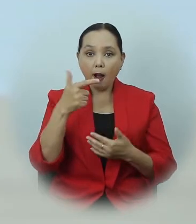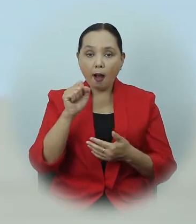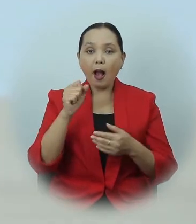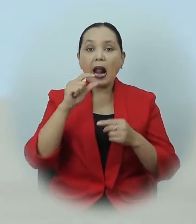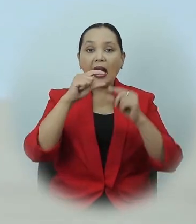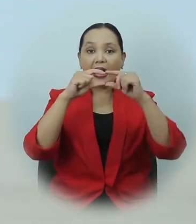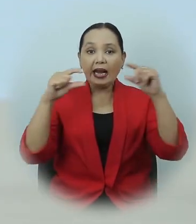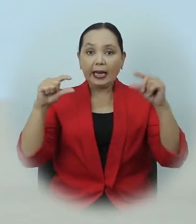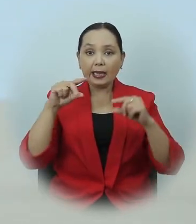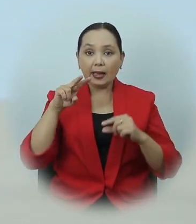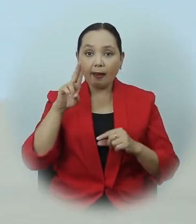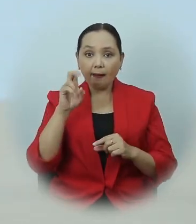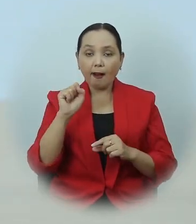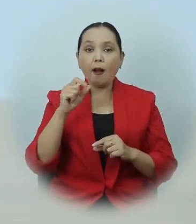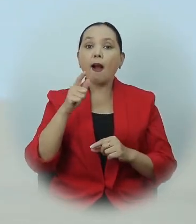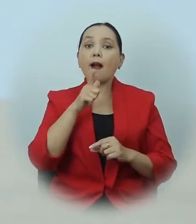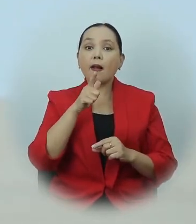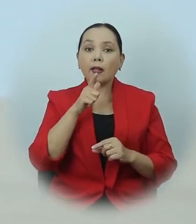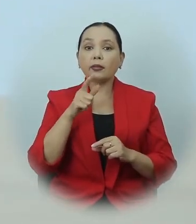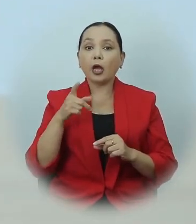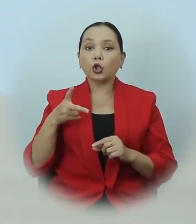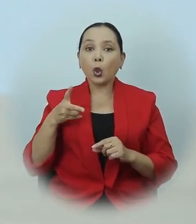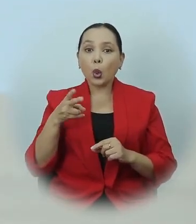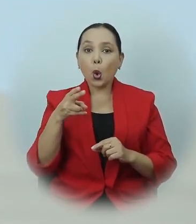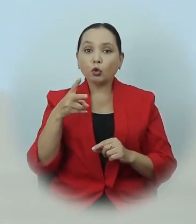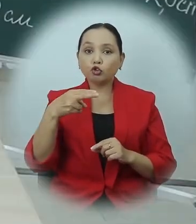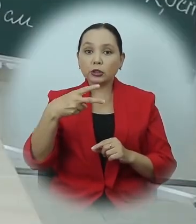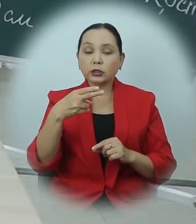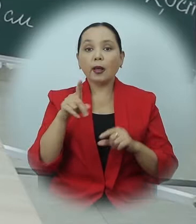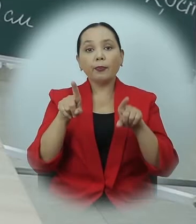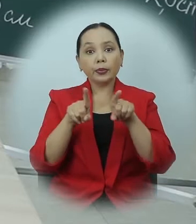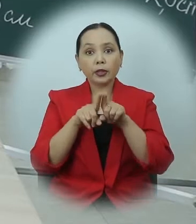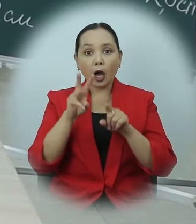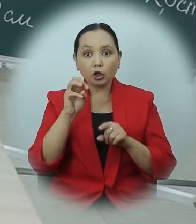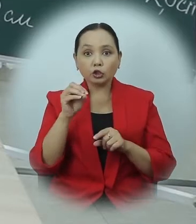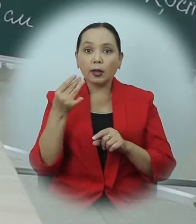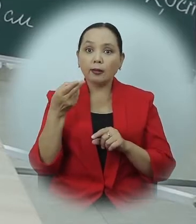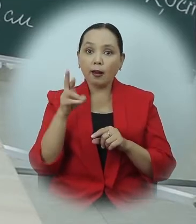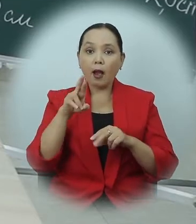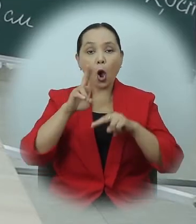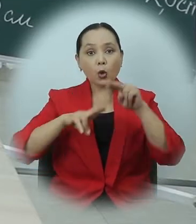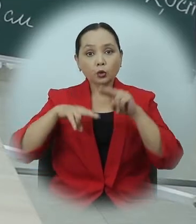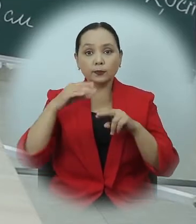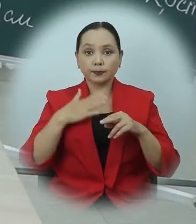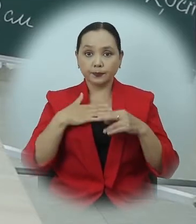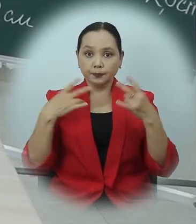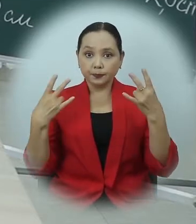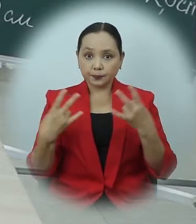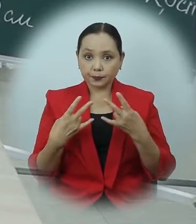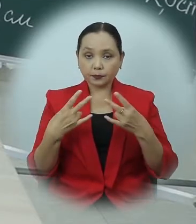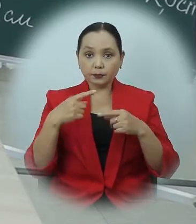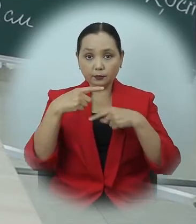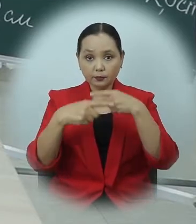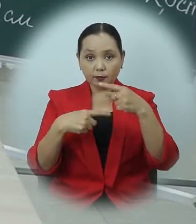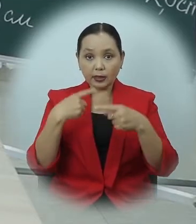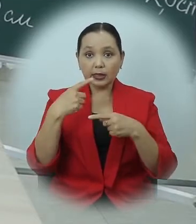линейка, карандаш и ножницы. Также для конструирования нам необходимы